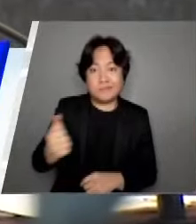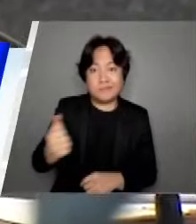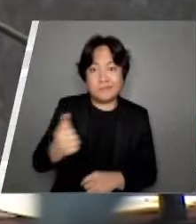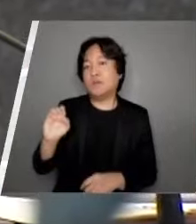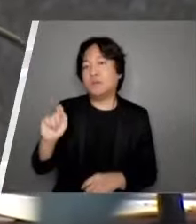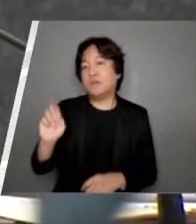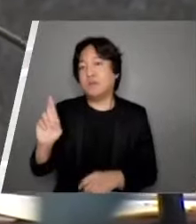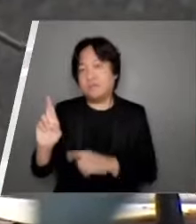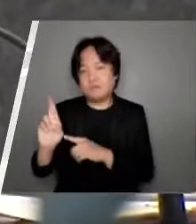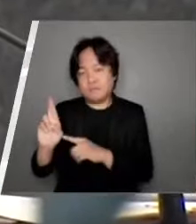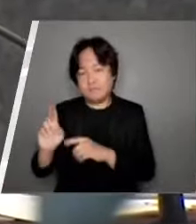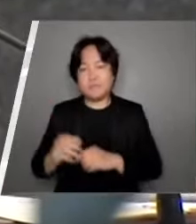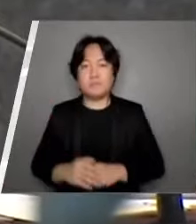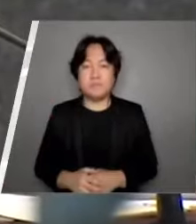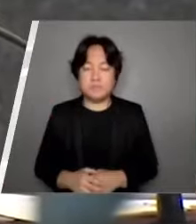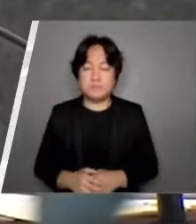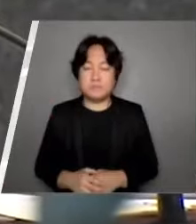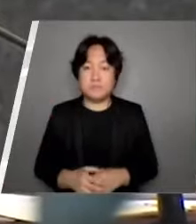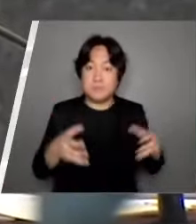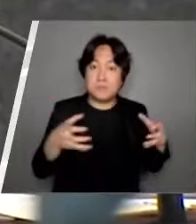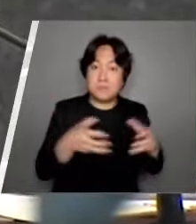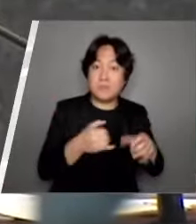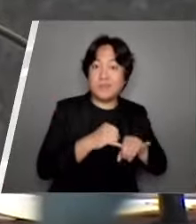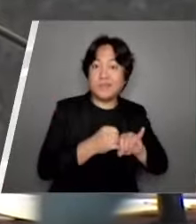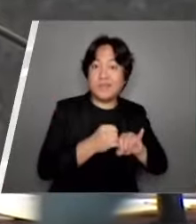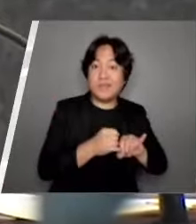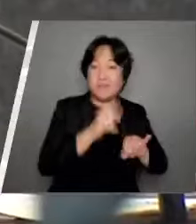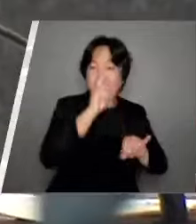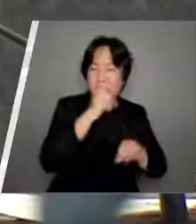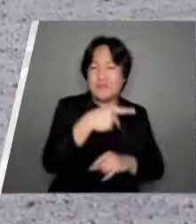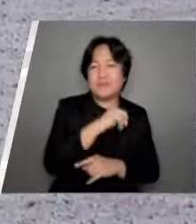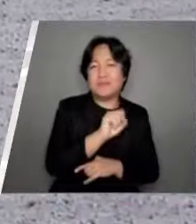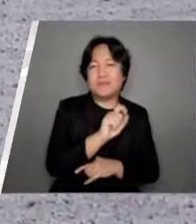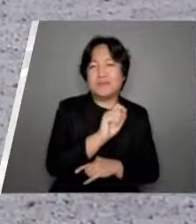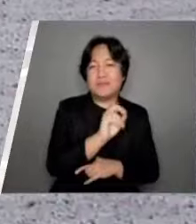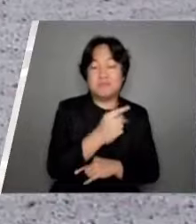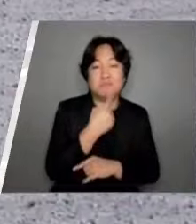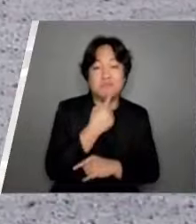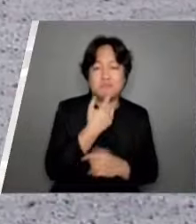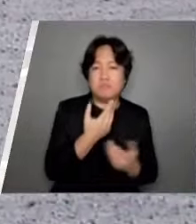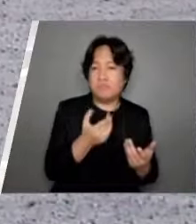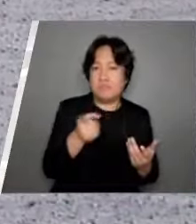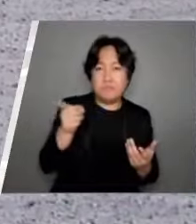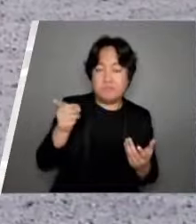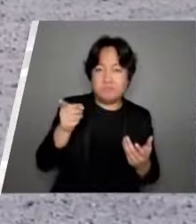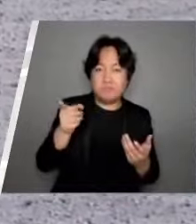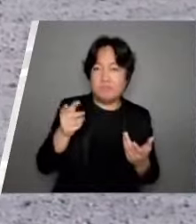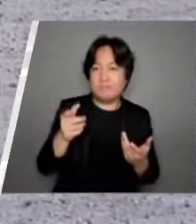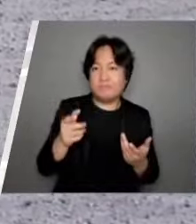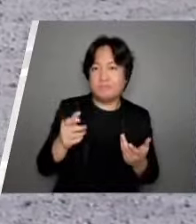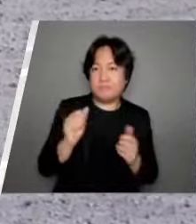Hinaing ng grupong piston, hindi kinikilala ng Pangulo ang salubin nilang mga chofer at commuter.